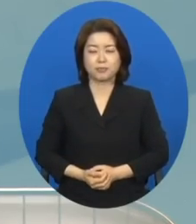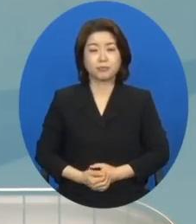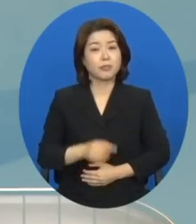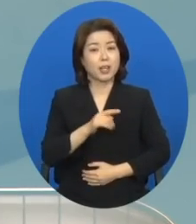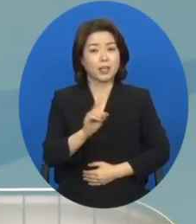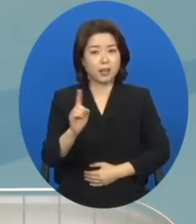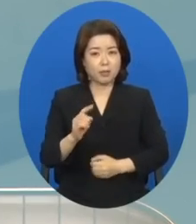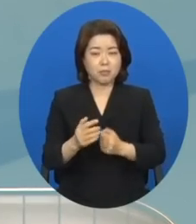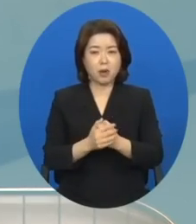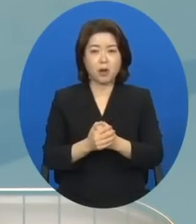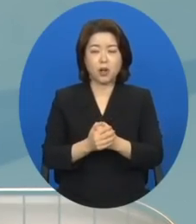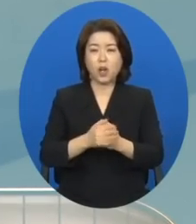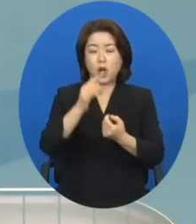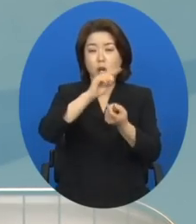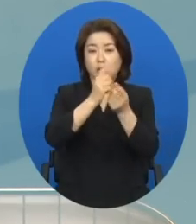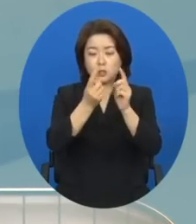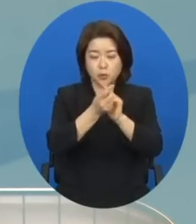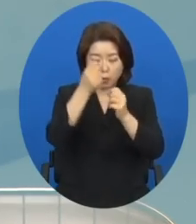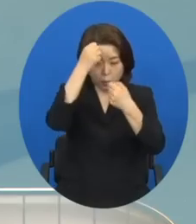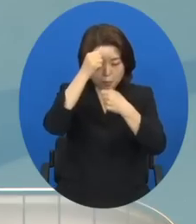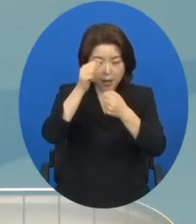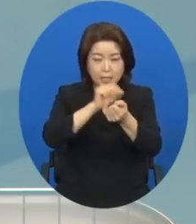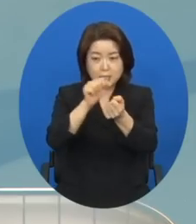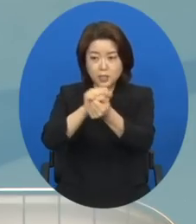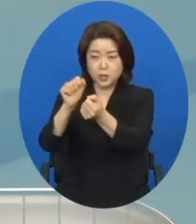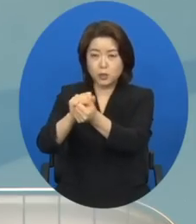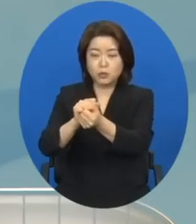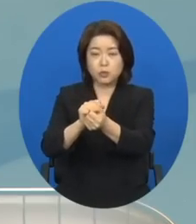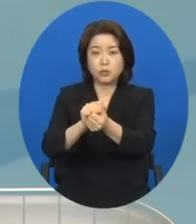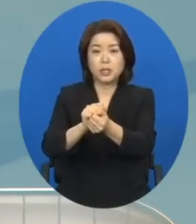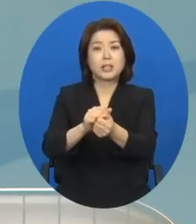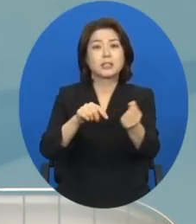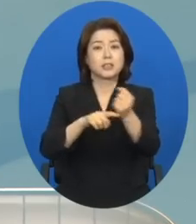이것이 서로의 발을 씻겨주라의 다른 표현입니다. 그런데 여기 보면요,